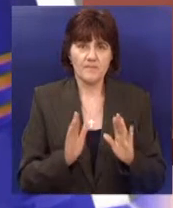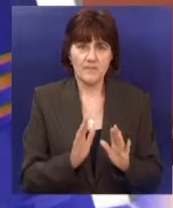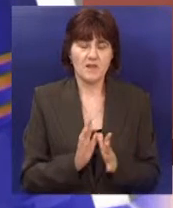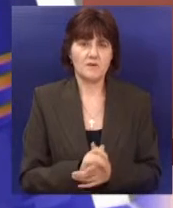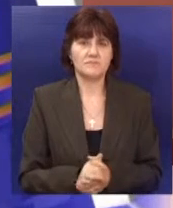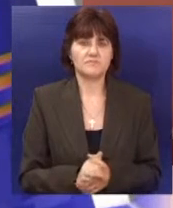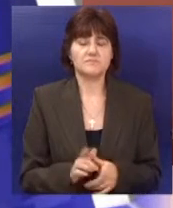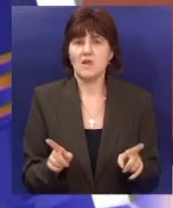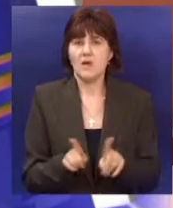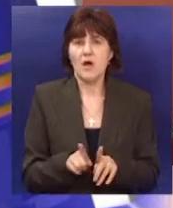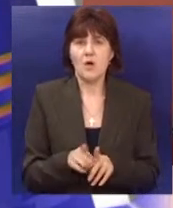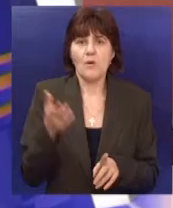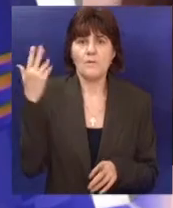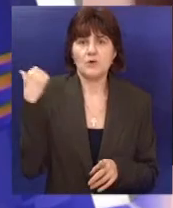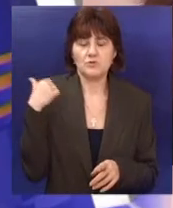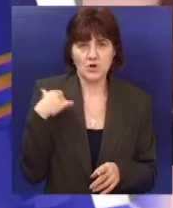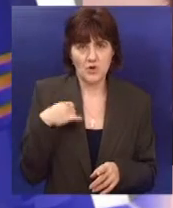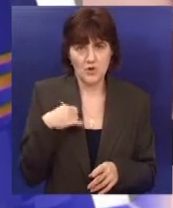koristi. U prošloj godini od